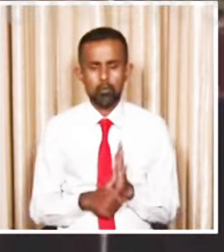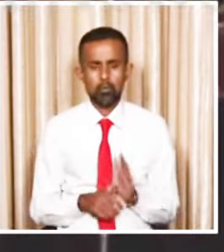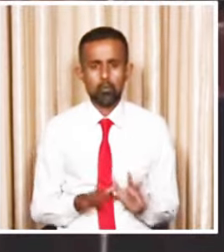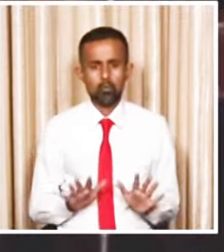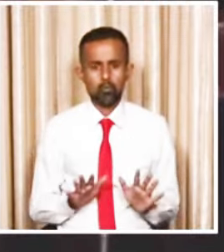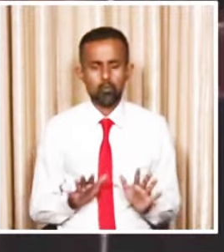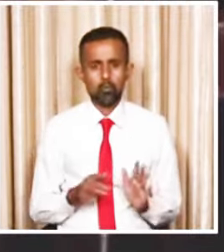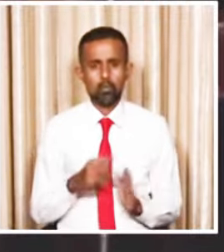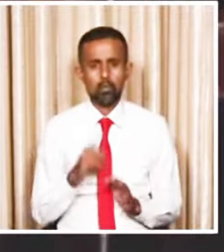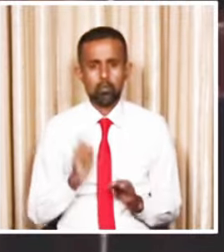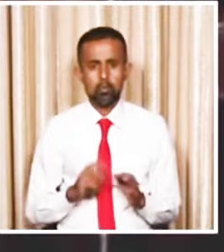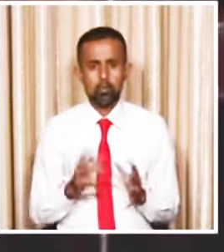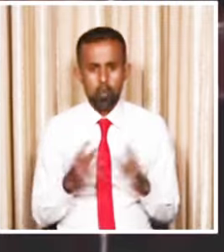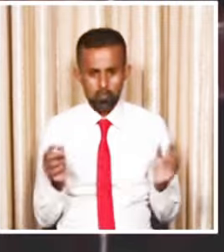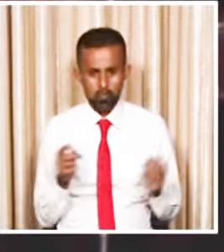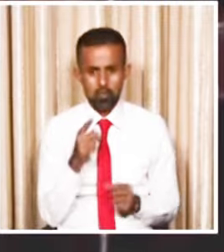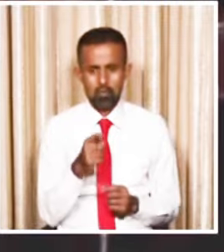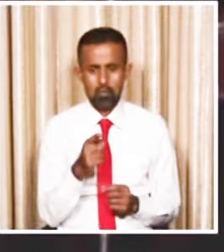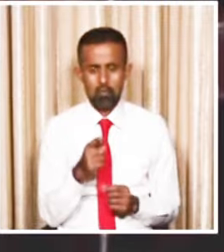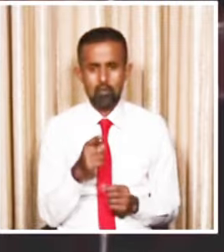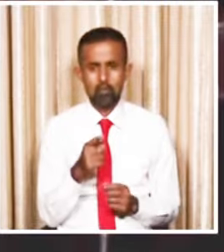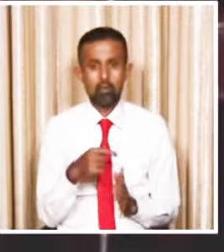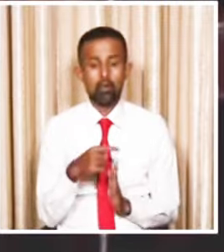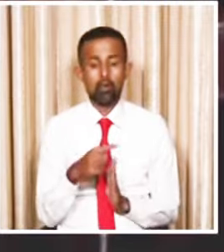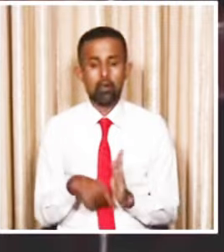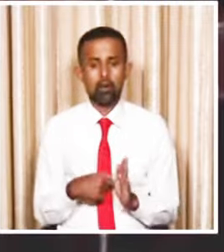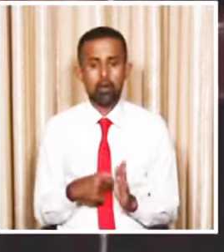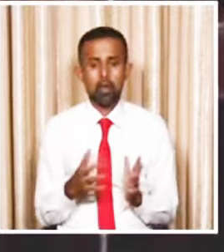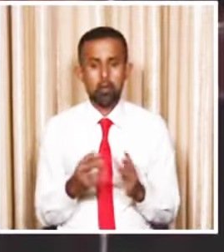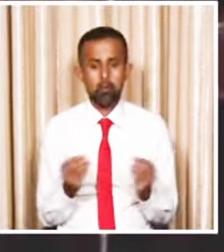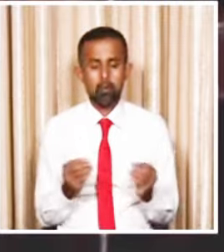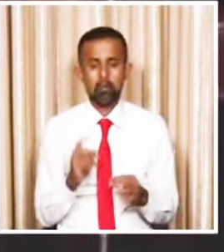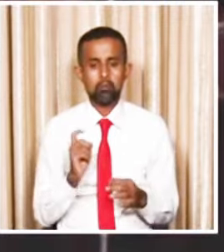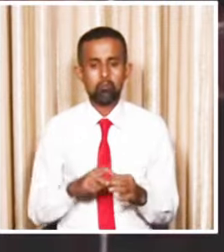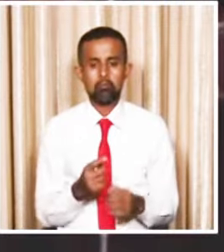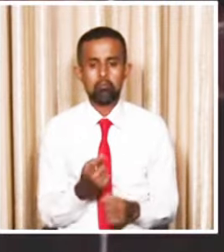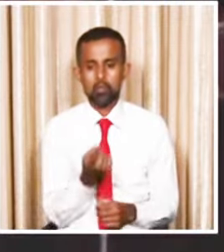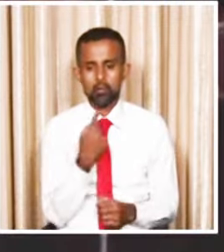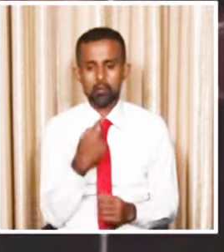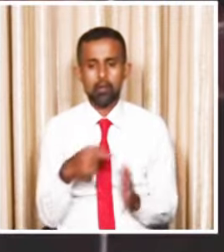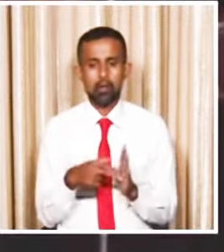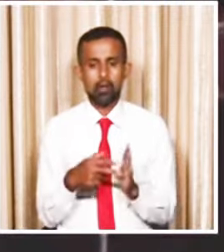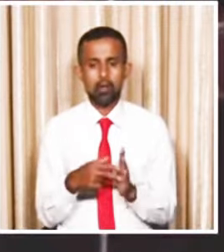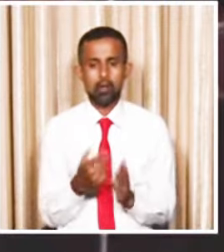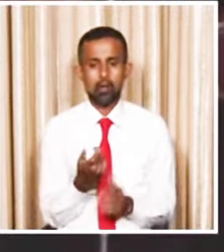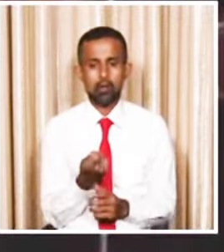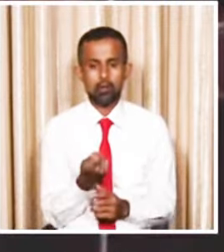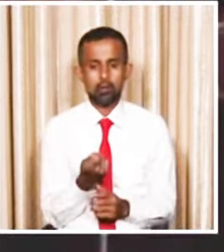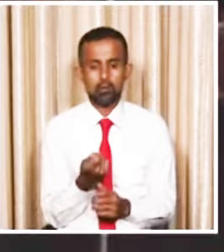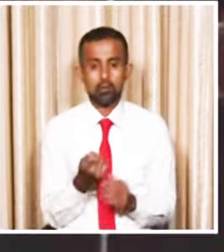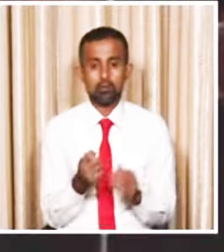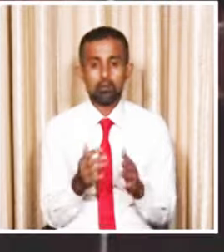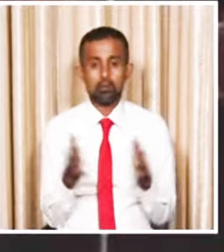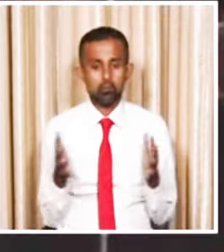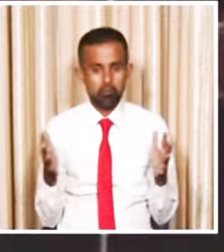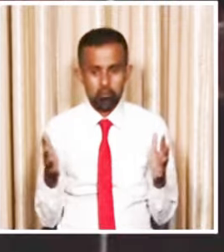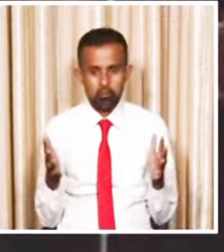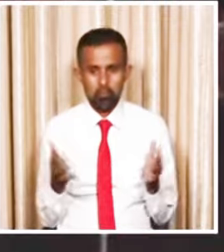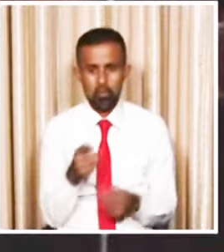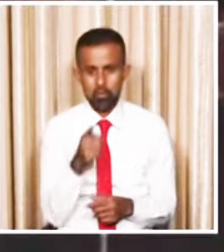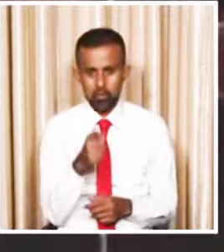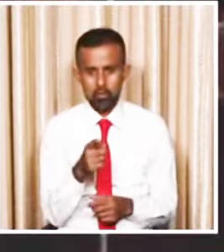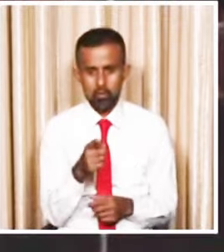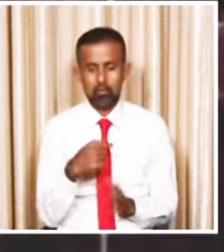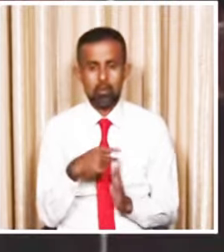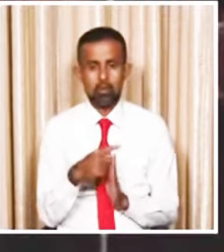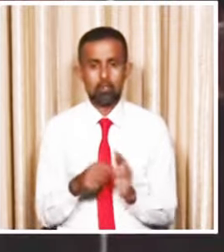මේ රටේ ප්‍රශ්නේ විසඳනවද? මොකද්ද මේ රටේ අද විසඳලා තියෙන ප්‍රශ්නේ? අපේ රටේ ආර්ථිකය ප්‍රසාරණය වෙන්න පටන් ගන්න තියෙනවද?